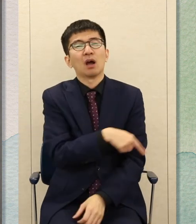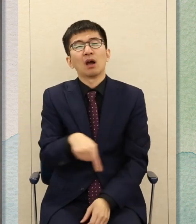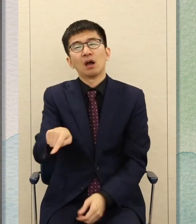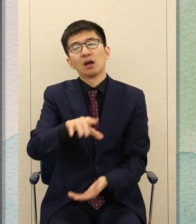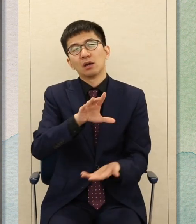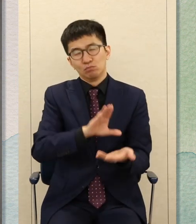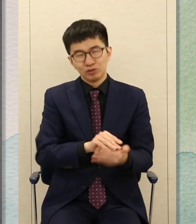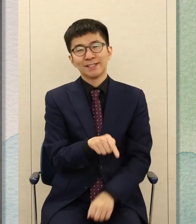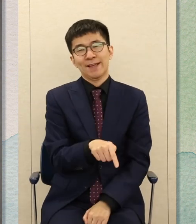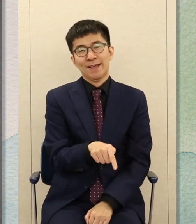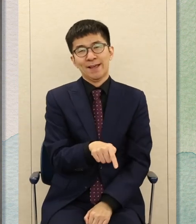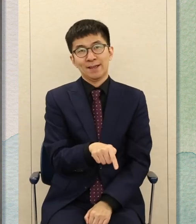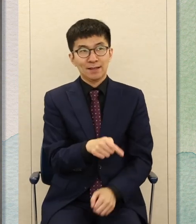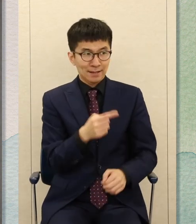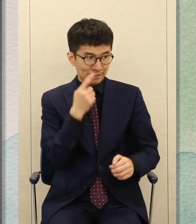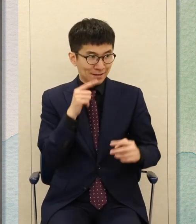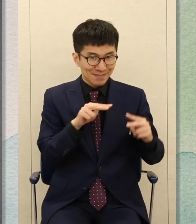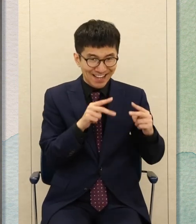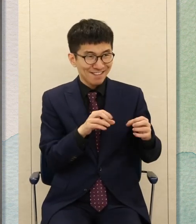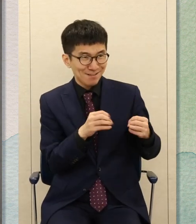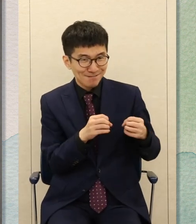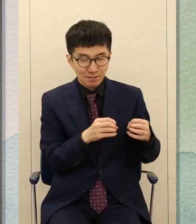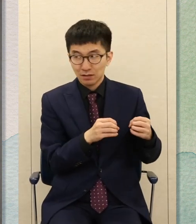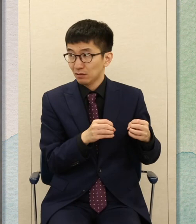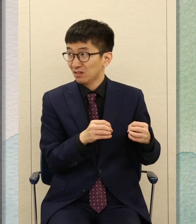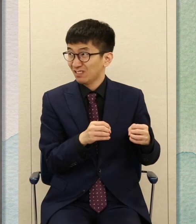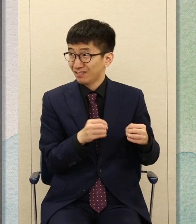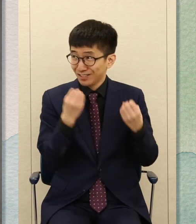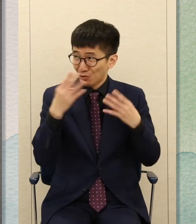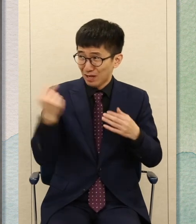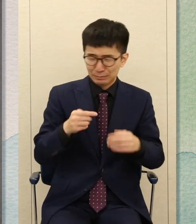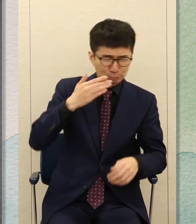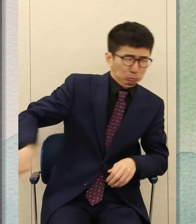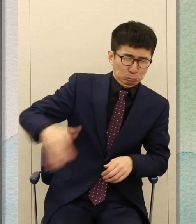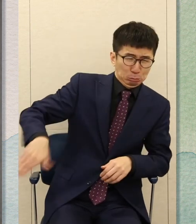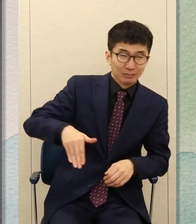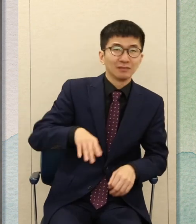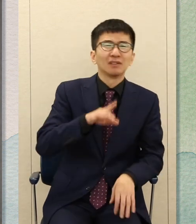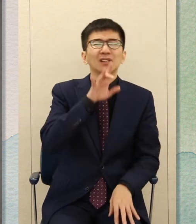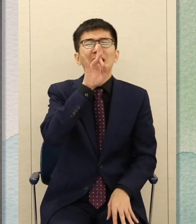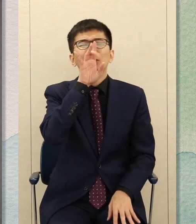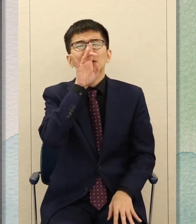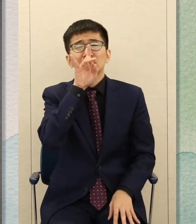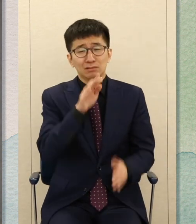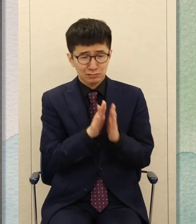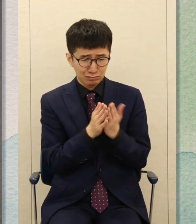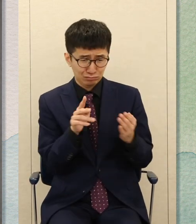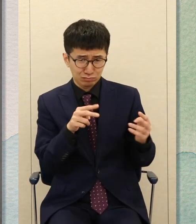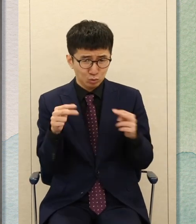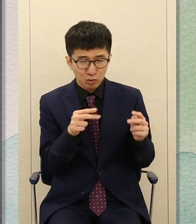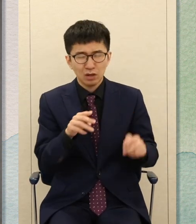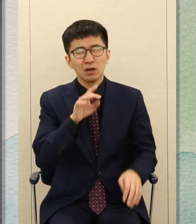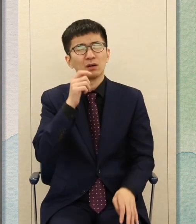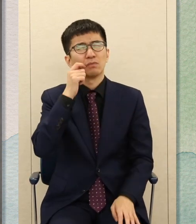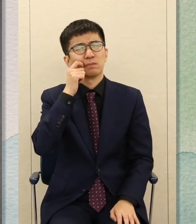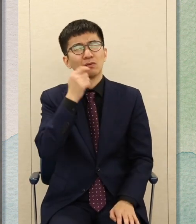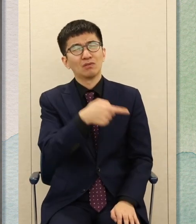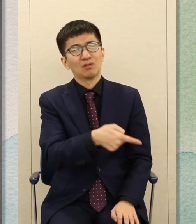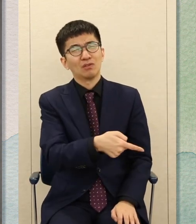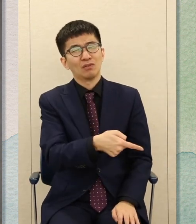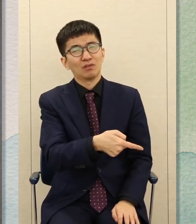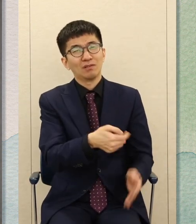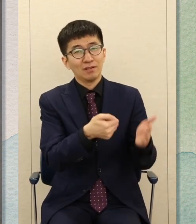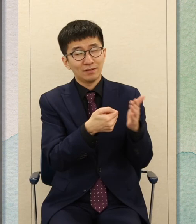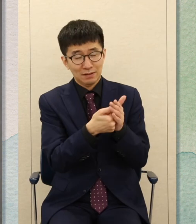이야기를 나누고 눈빛 주고받고 이러니까 이제 모임에 대한 토론이 제대로 안 된다. 그래서 이제 토론을